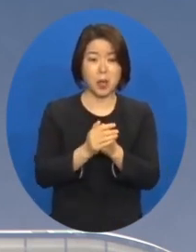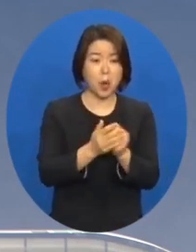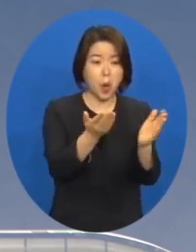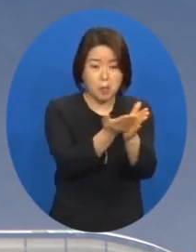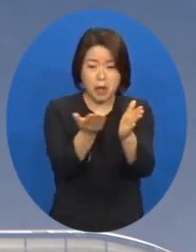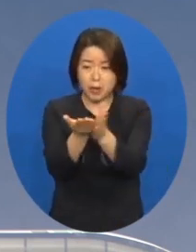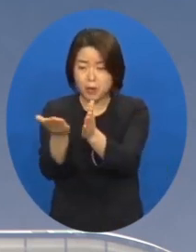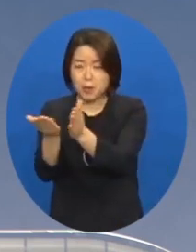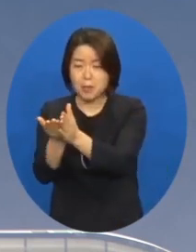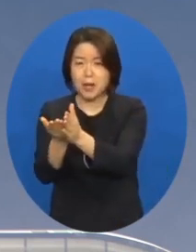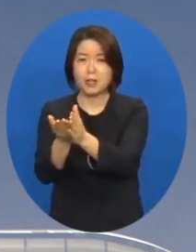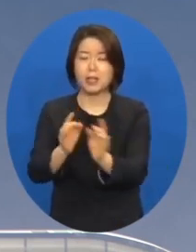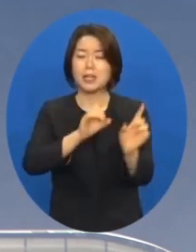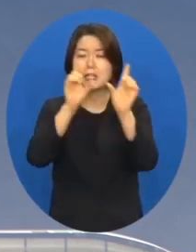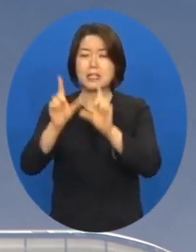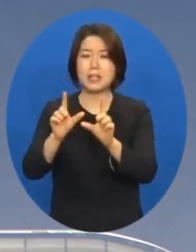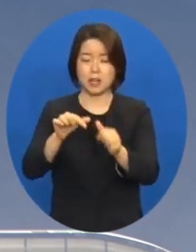살았다는 겁니다.